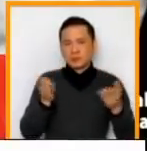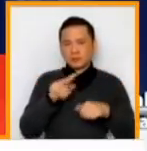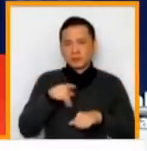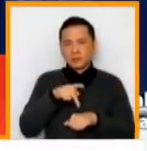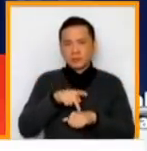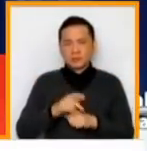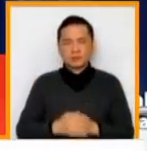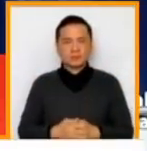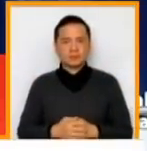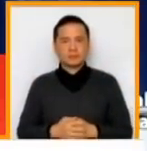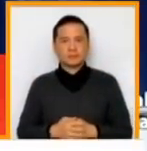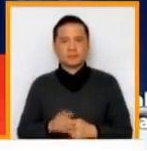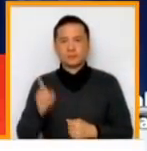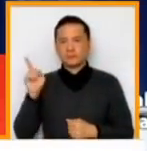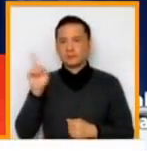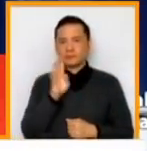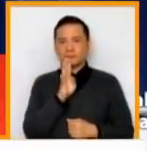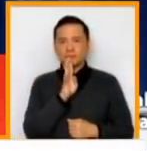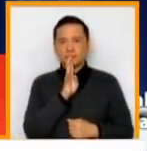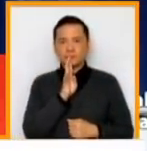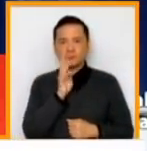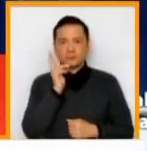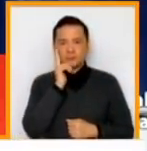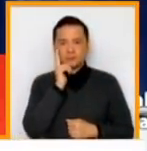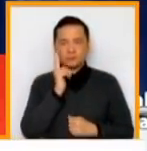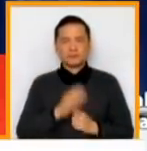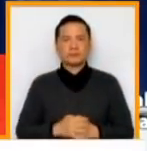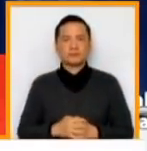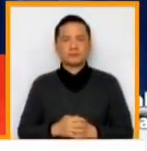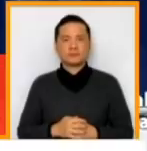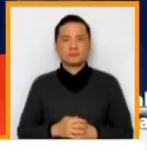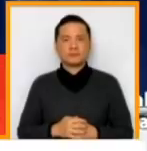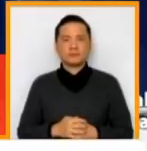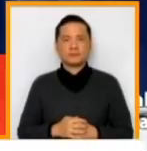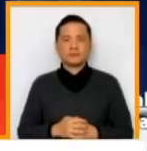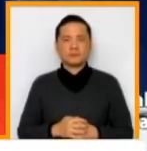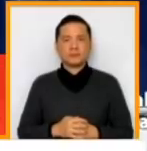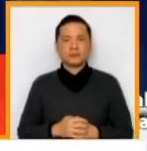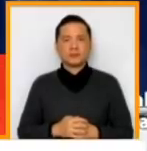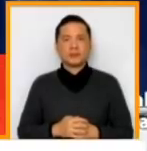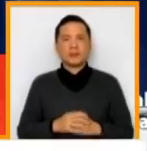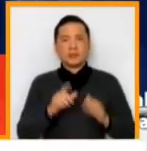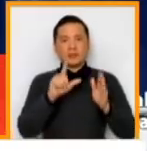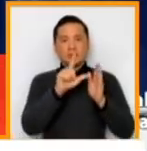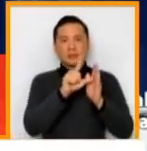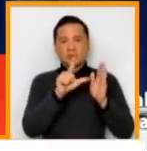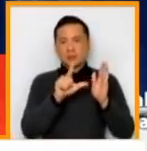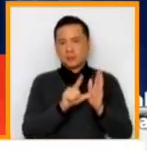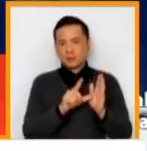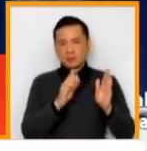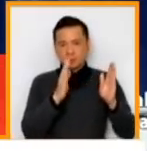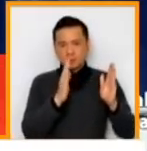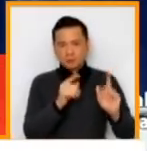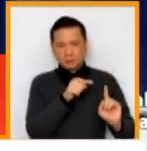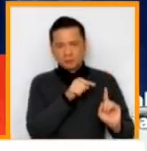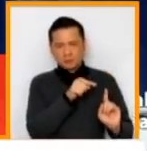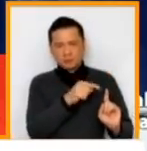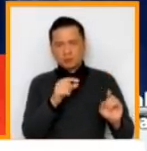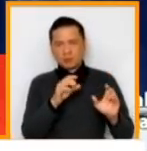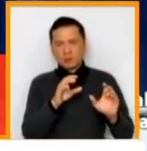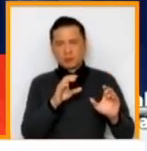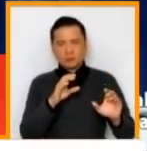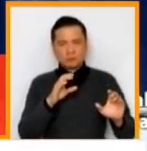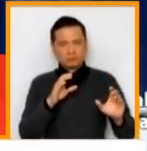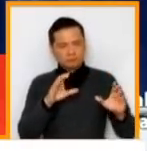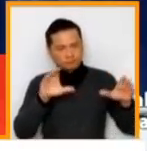Si ang presidential legal counsel ko, gusto kong linawin nila kung